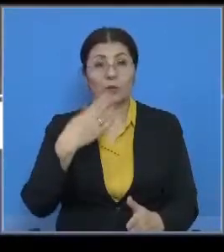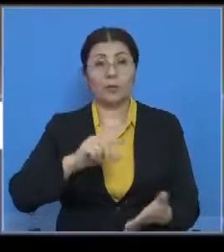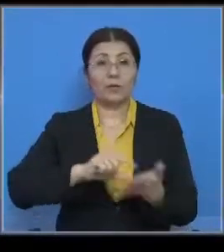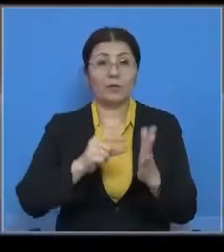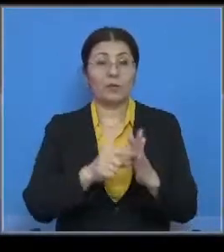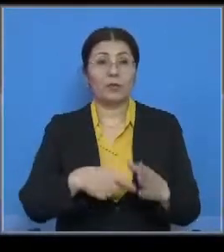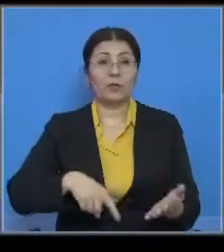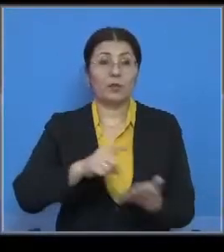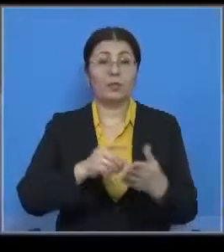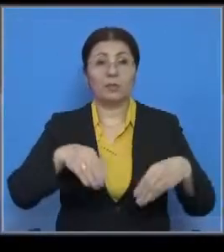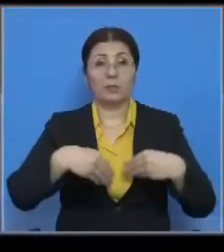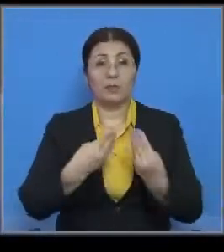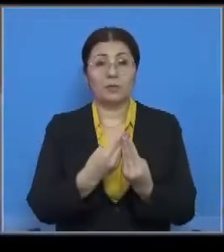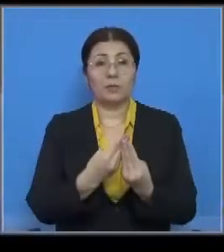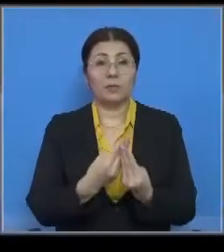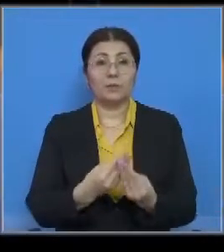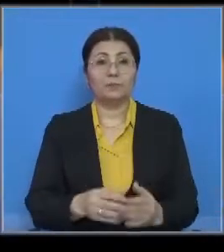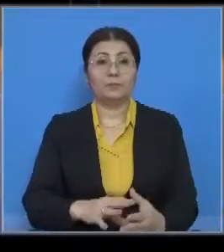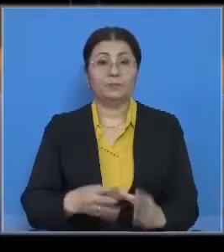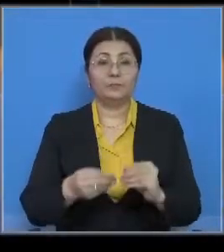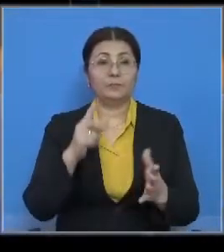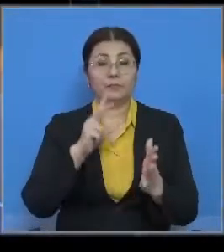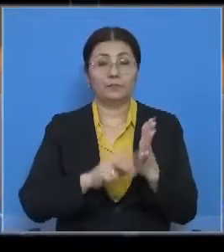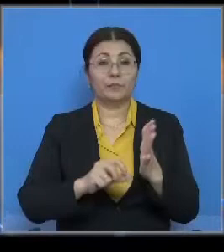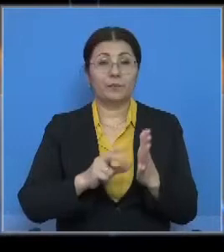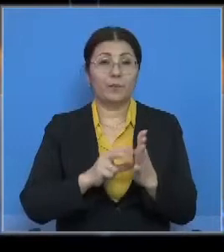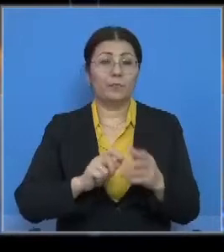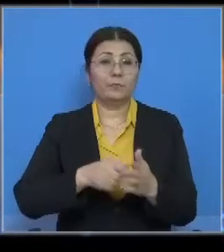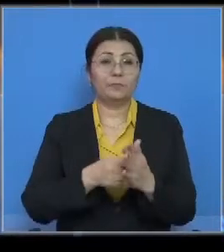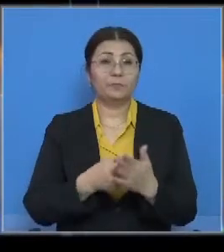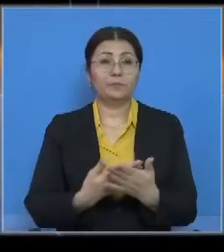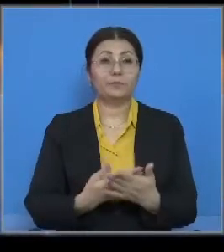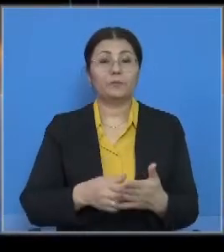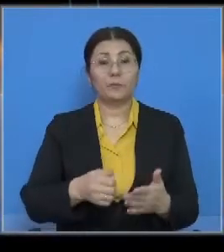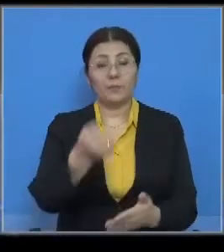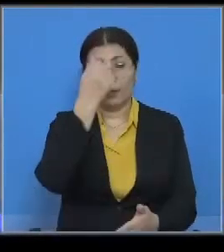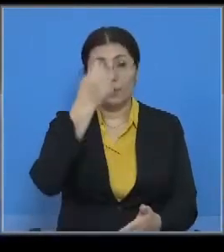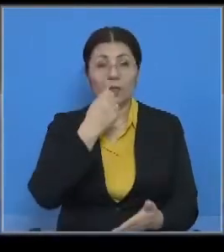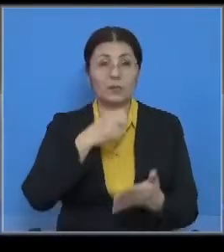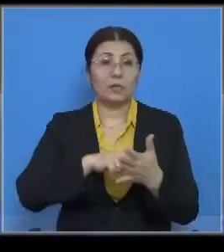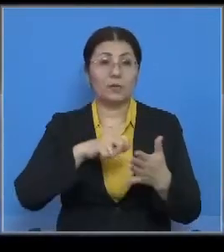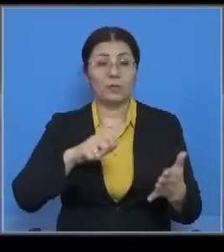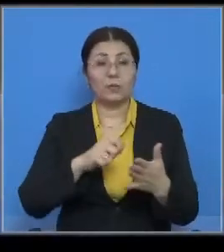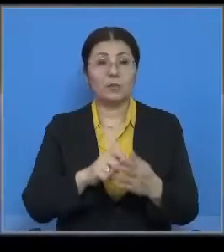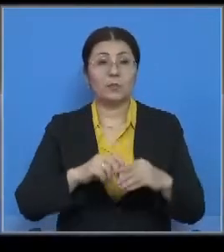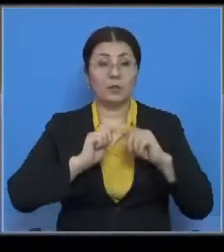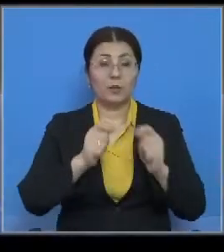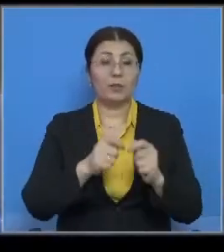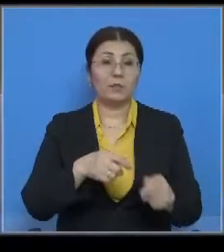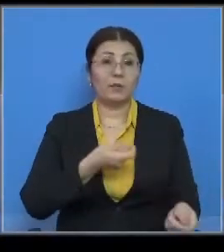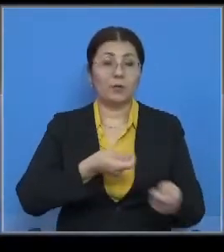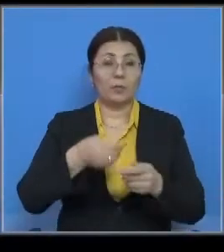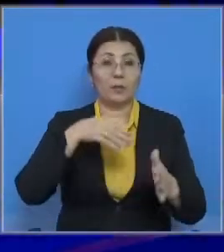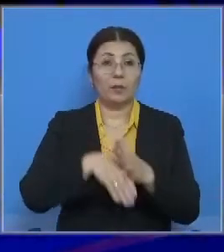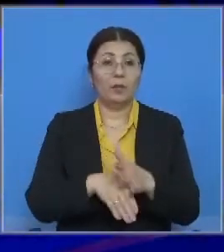дойдем до заветной цифры 800 ключей от квартир». В ходе вечера было вручено благодарственное письмо руководителю областного управления внутренней политики